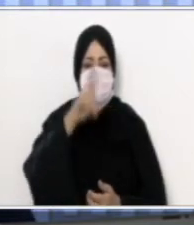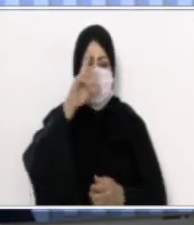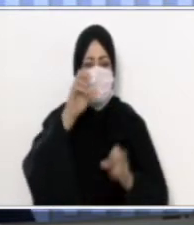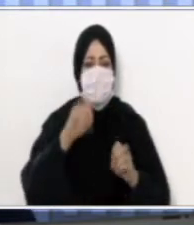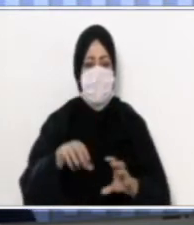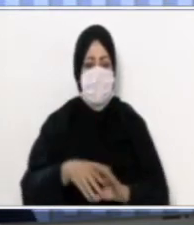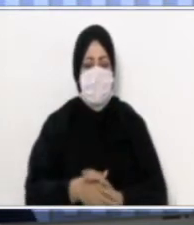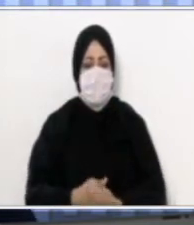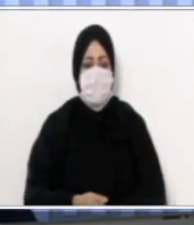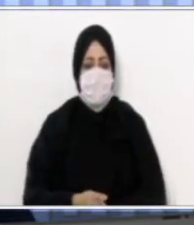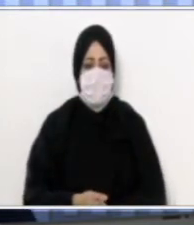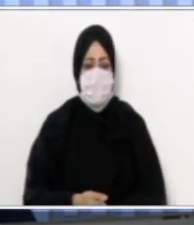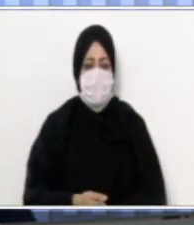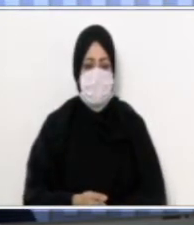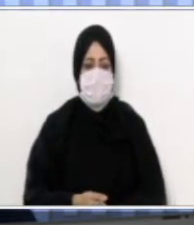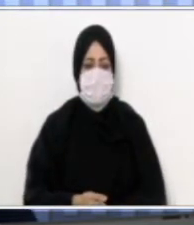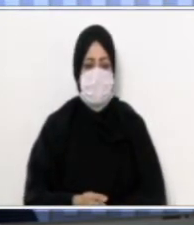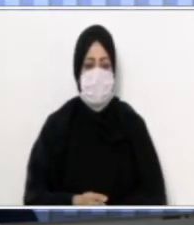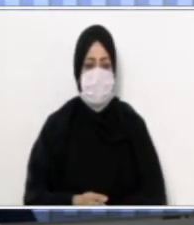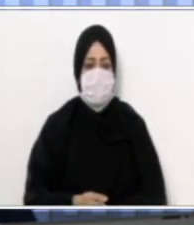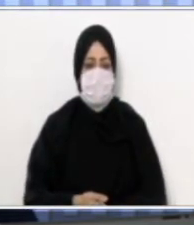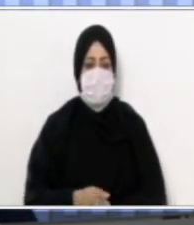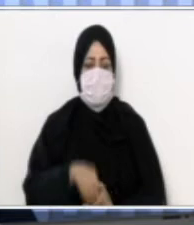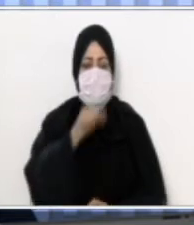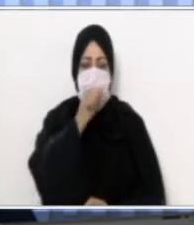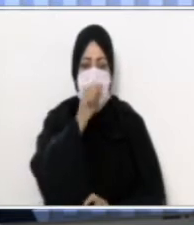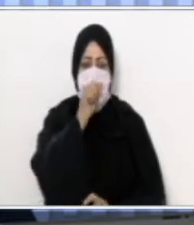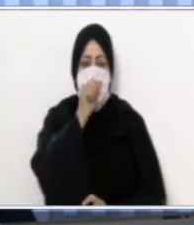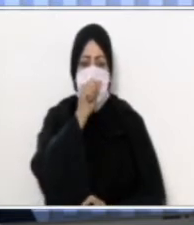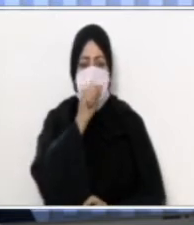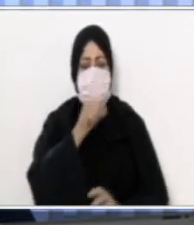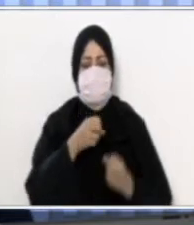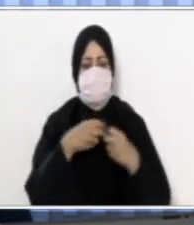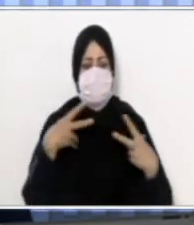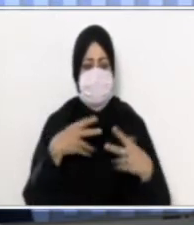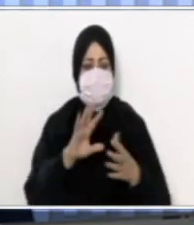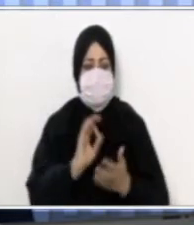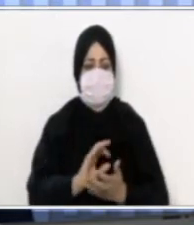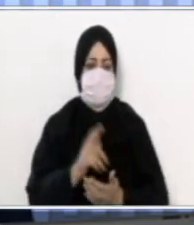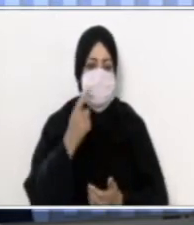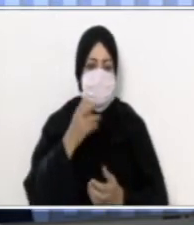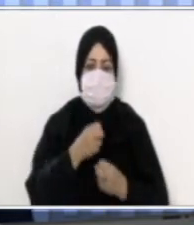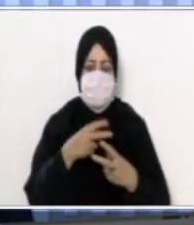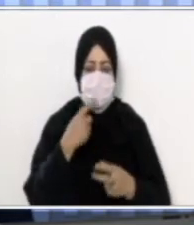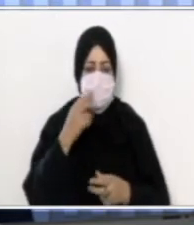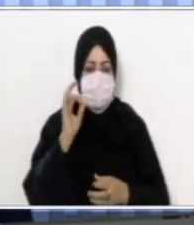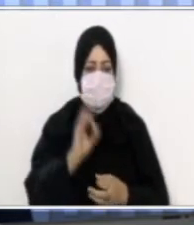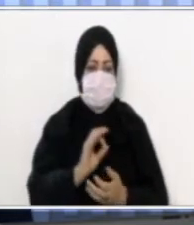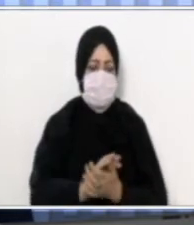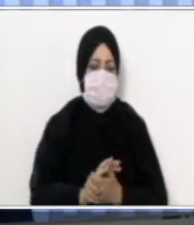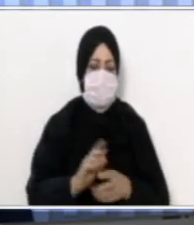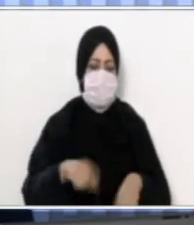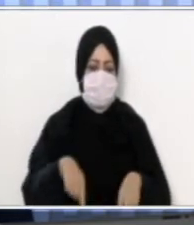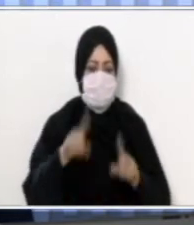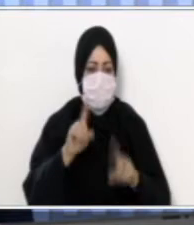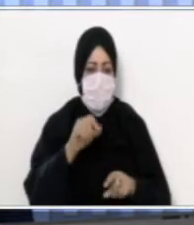أو دفعة واحدة من الدم ثم ينقضي. العبرة هي في الصوم والصلاة، العبرة في الطهارة